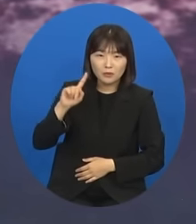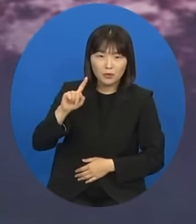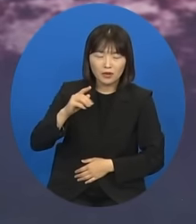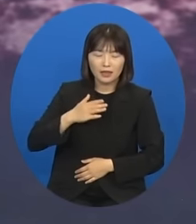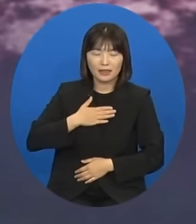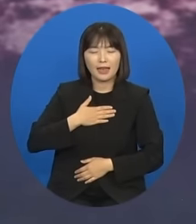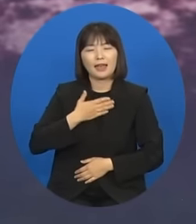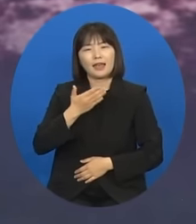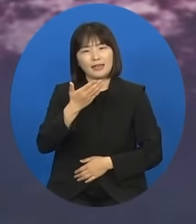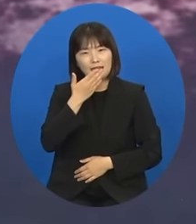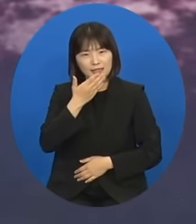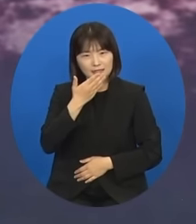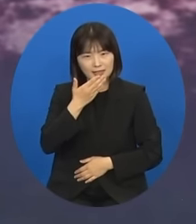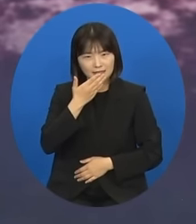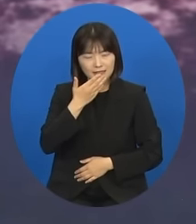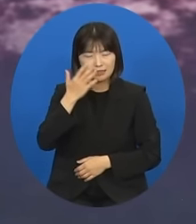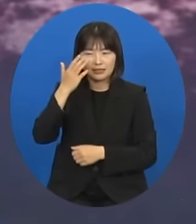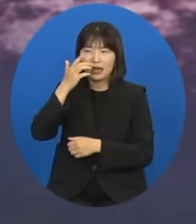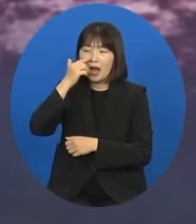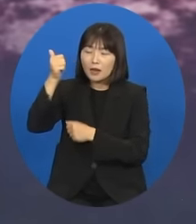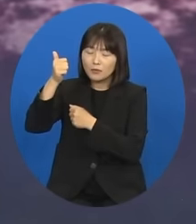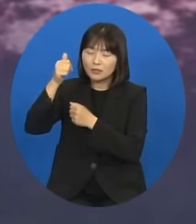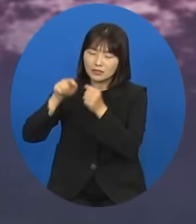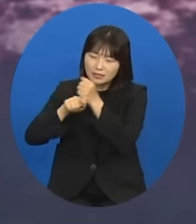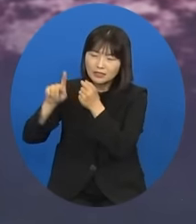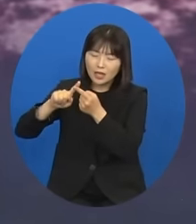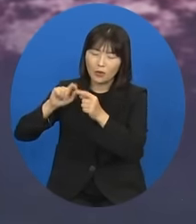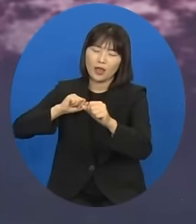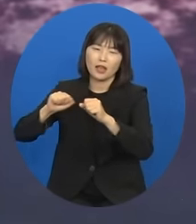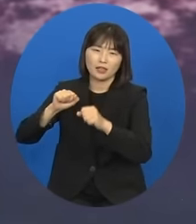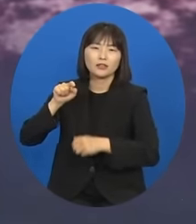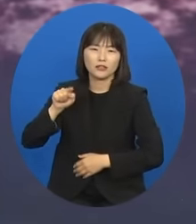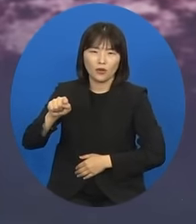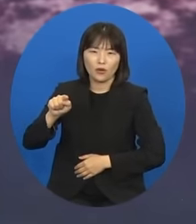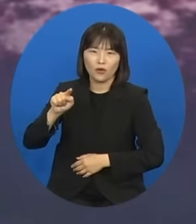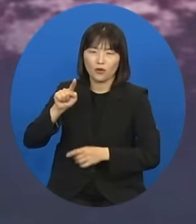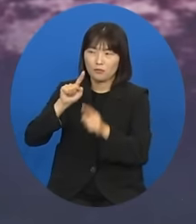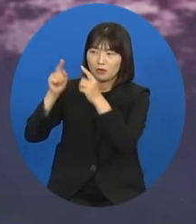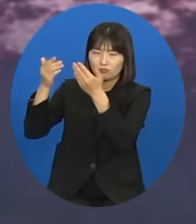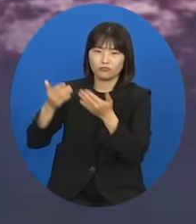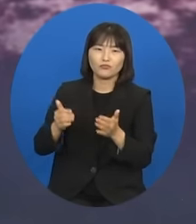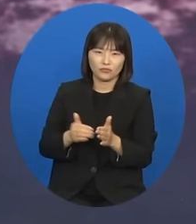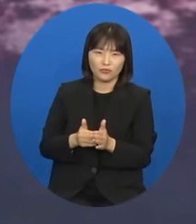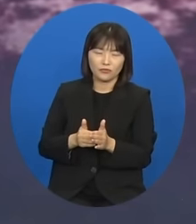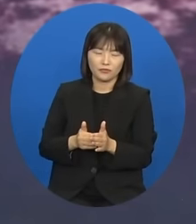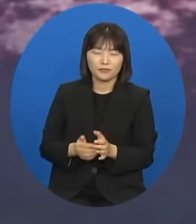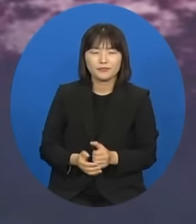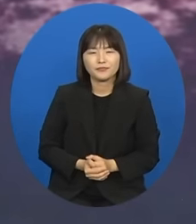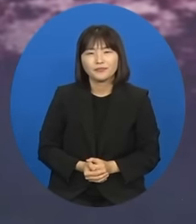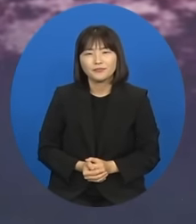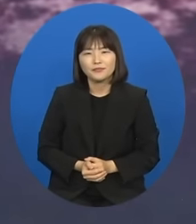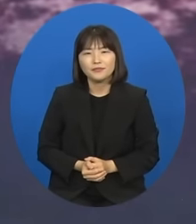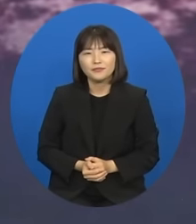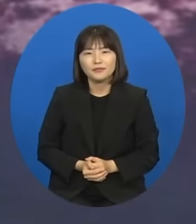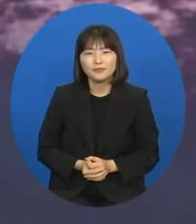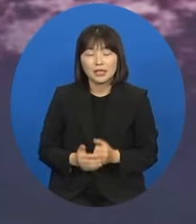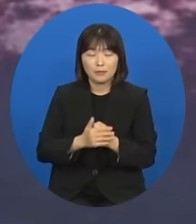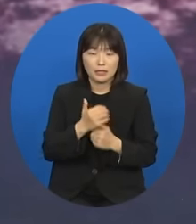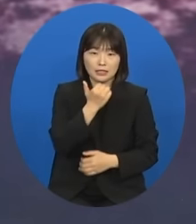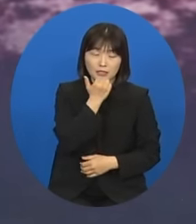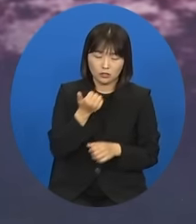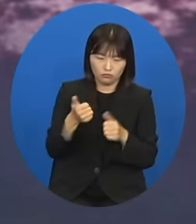양식은 아버지의 뜻대로 행하는 것이다 말씀하셨잖아요 어쨌든 뭐 그랬는지 이삭이 죽기